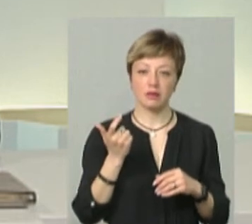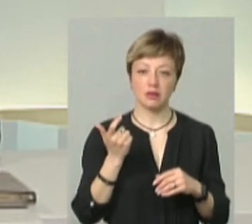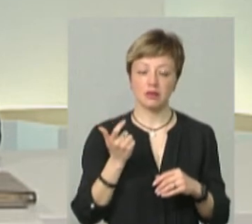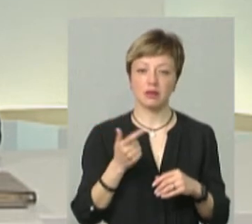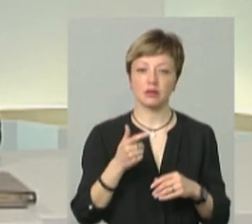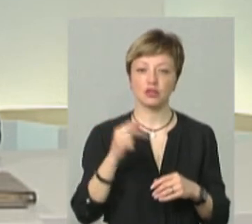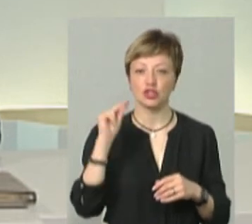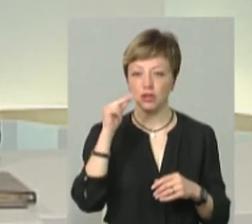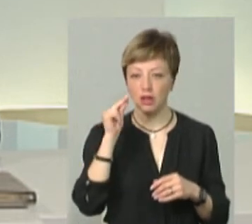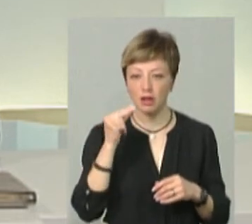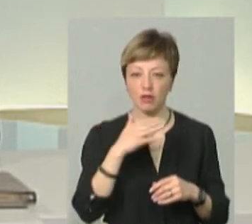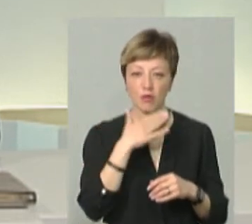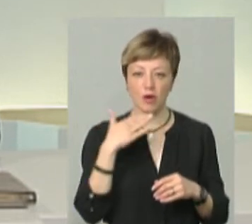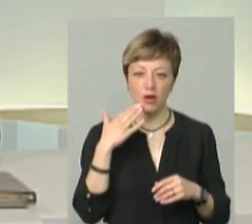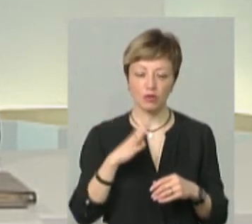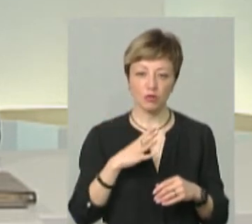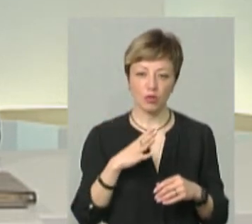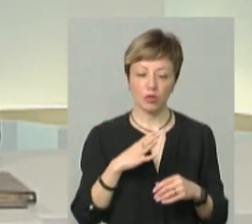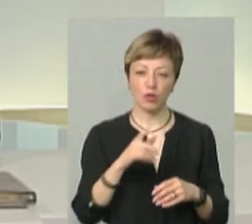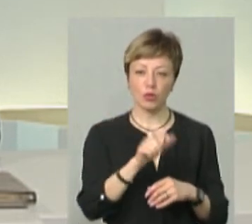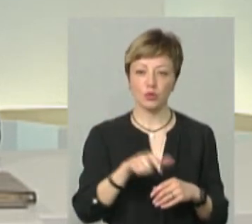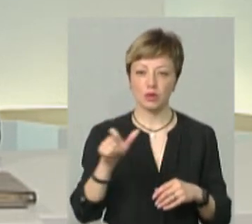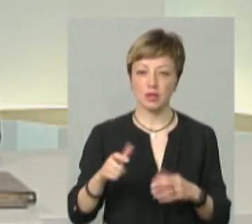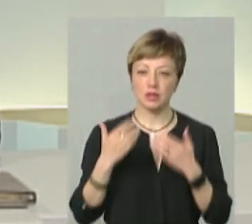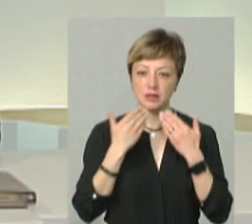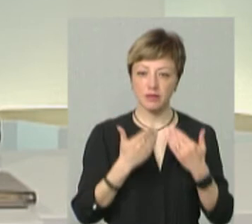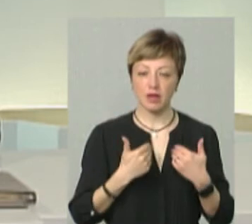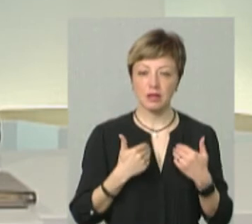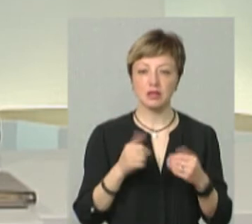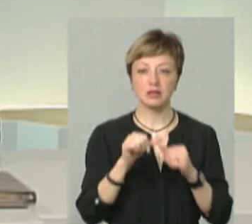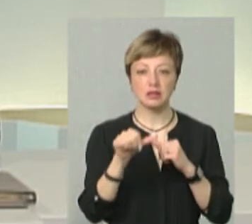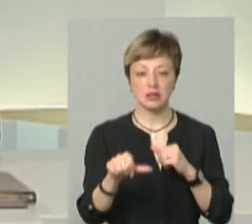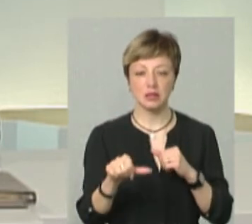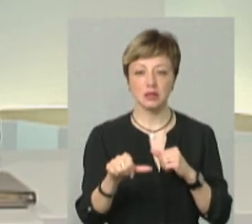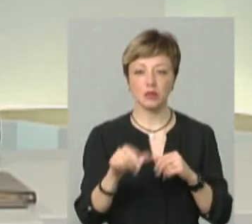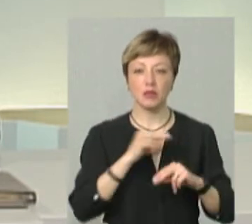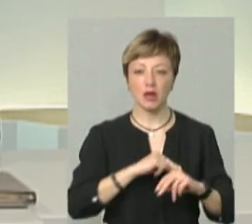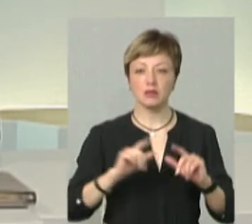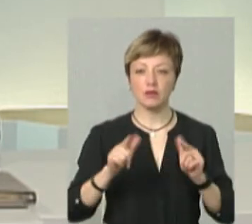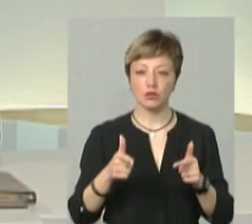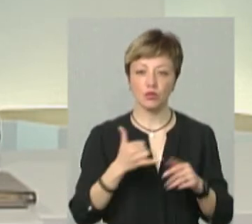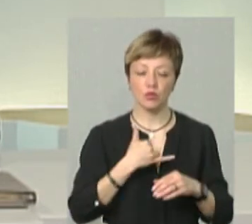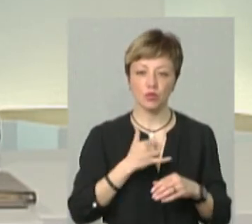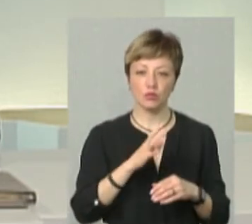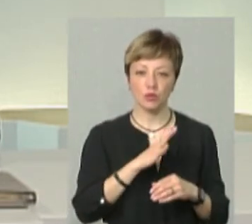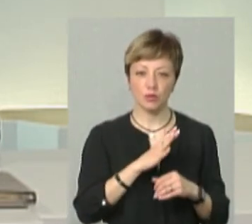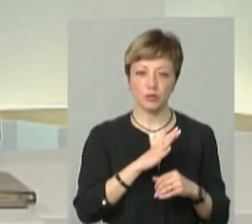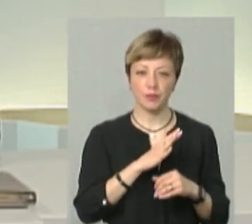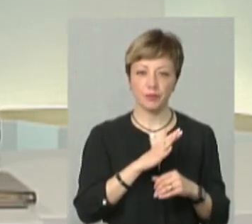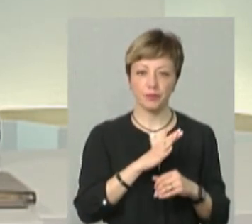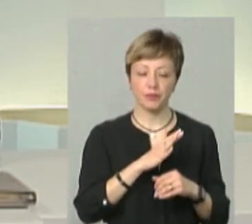там, де Чернігова, багато було людей звернень. З них працевлаштовано в нас було